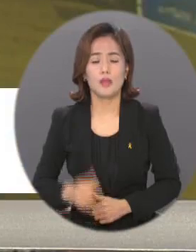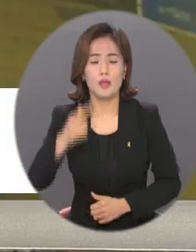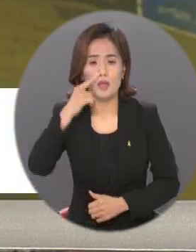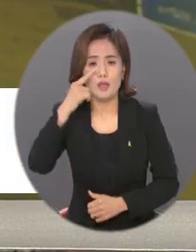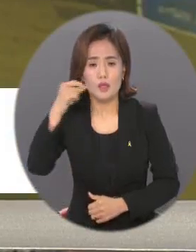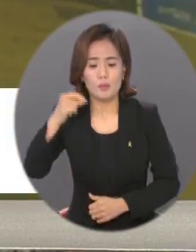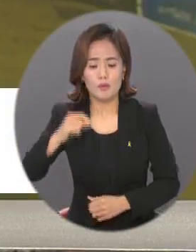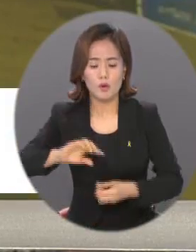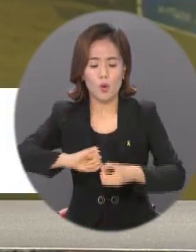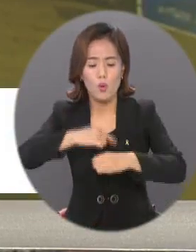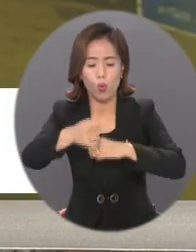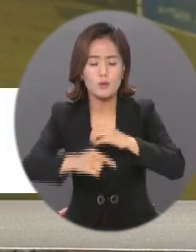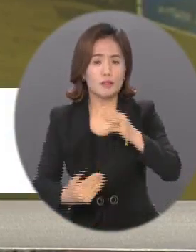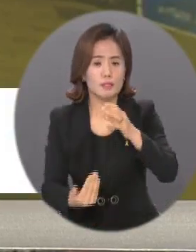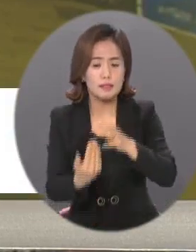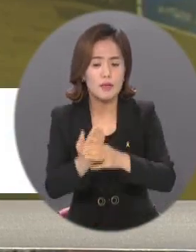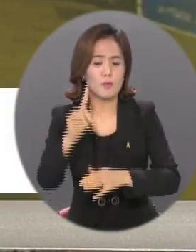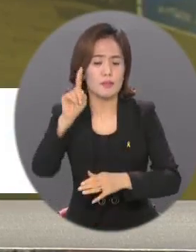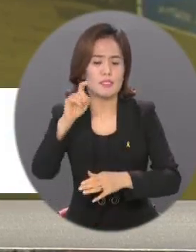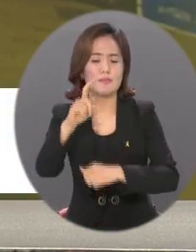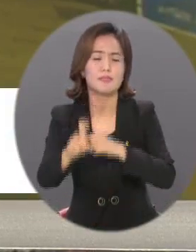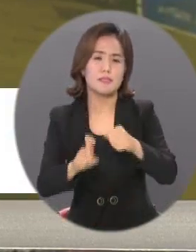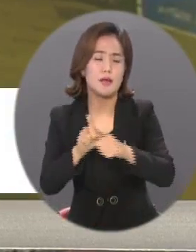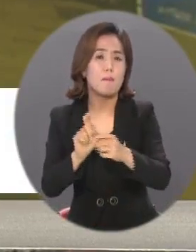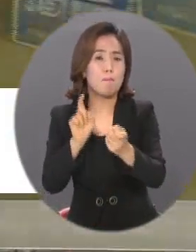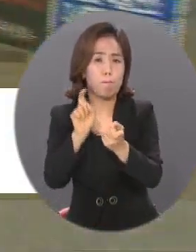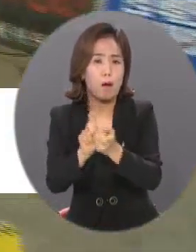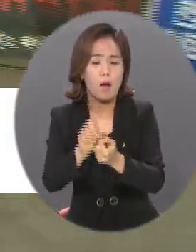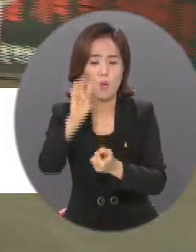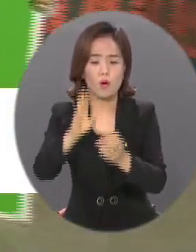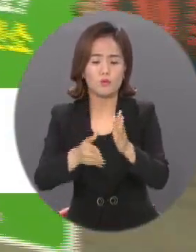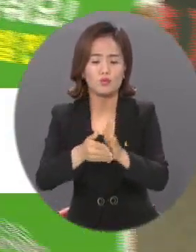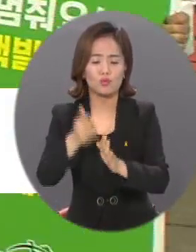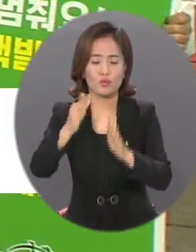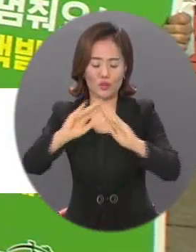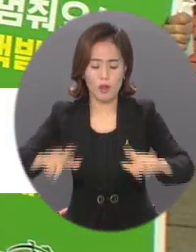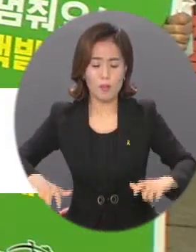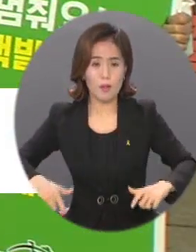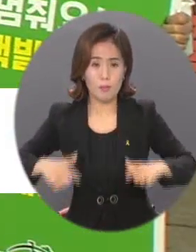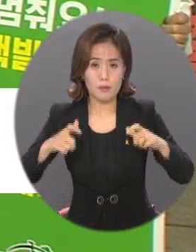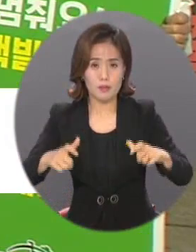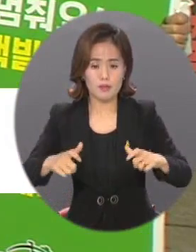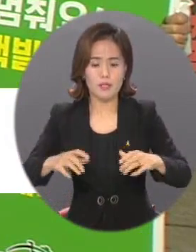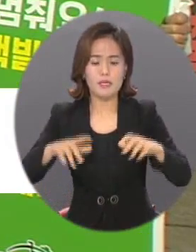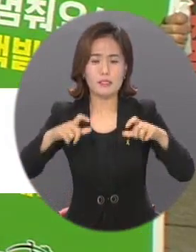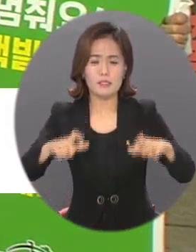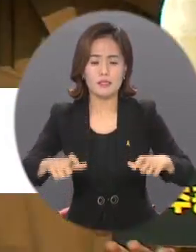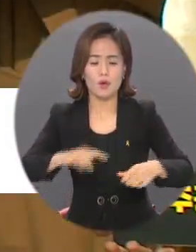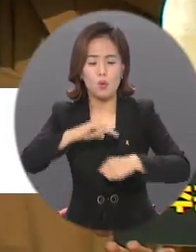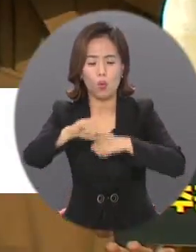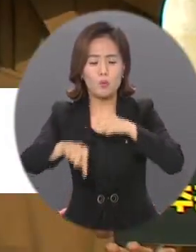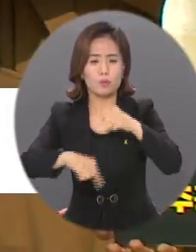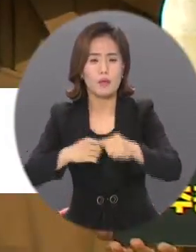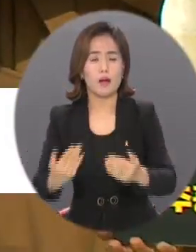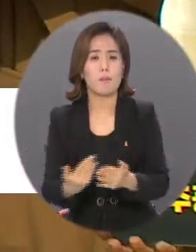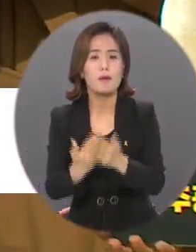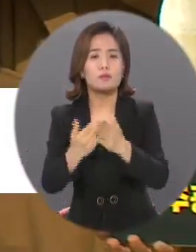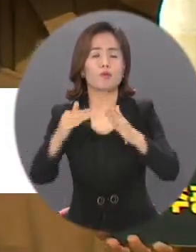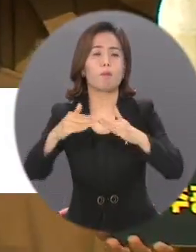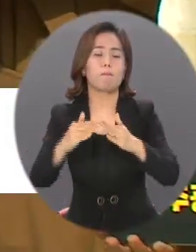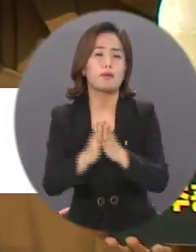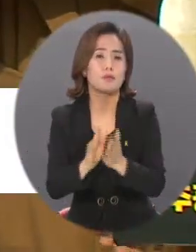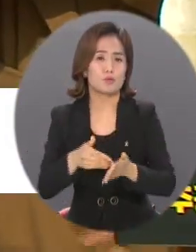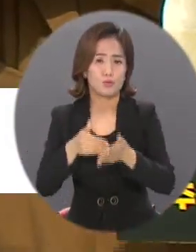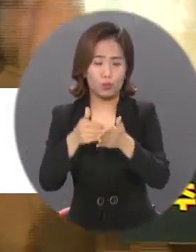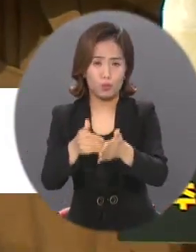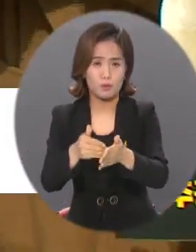일본 후쿠시마 원전 사고 11주기를 맞아 광주 전남 시민단체가 지역 원자력 발전소 폐쇄를 촉구했습니다.